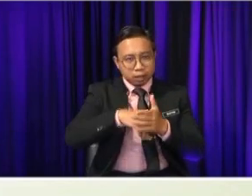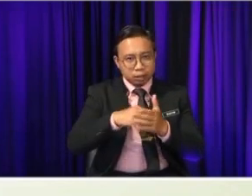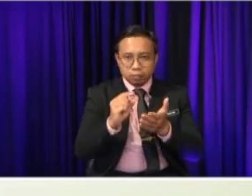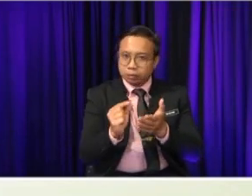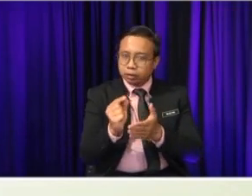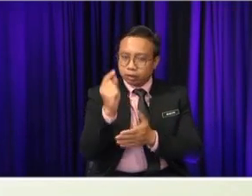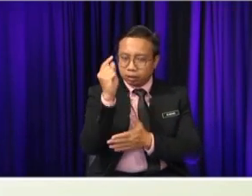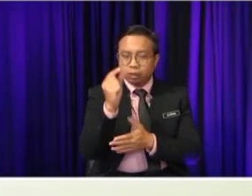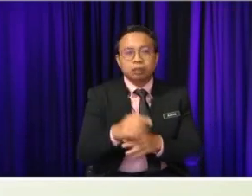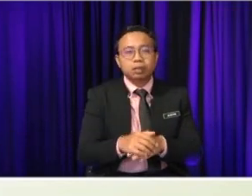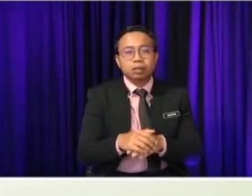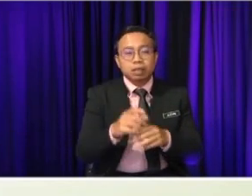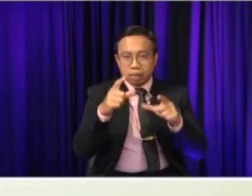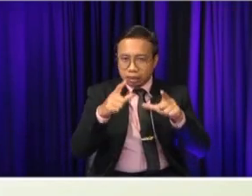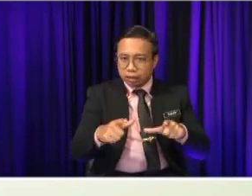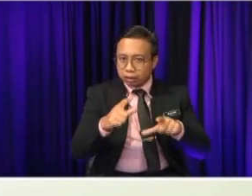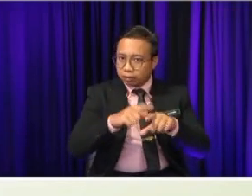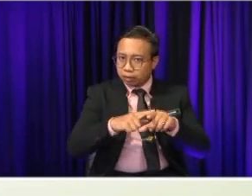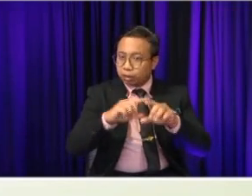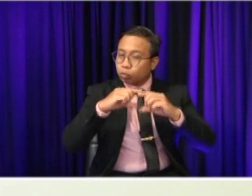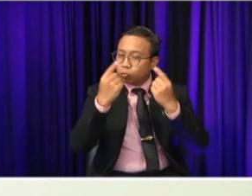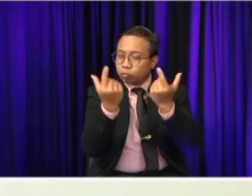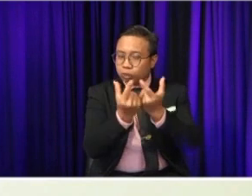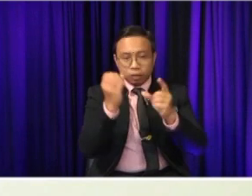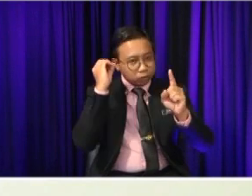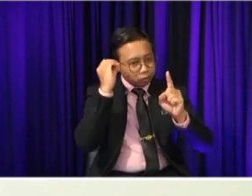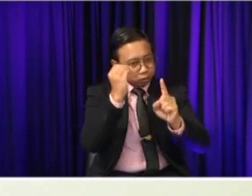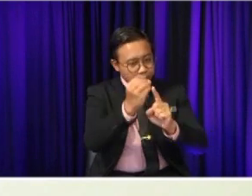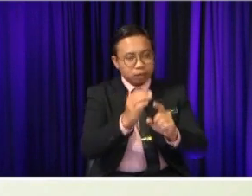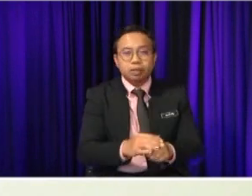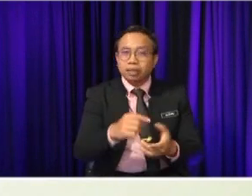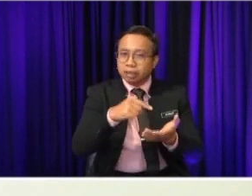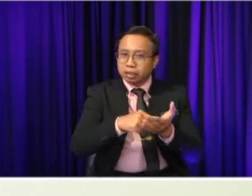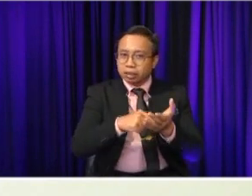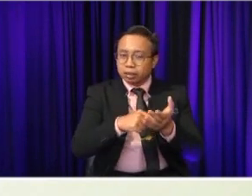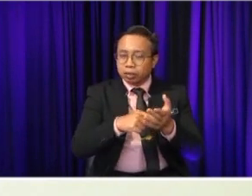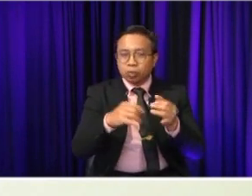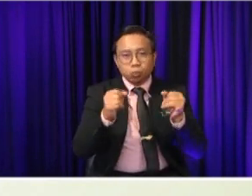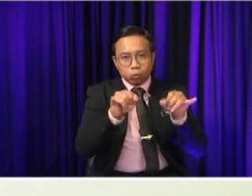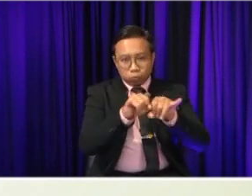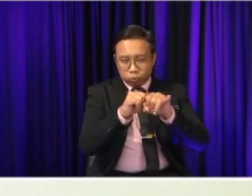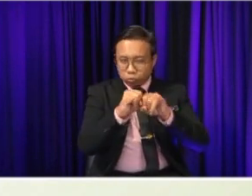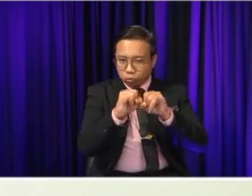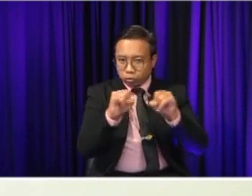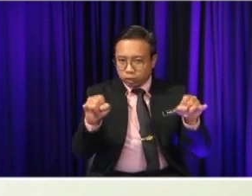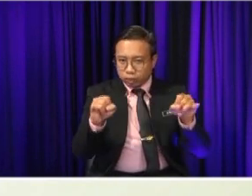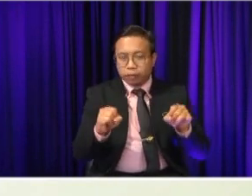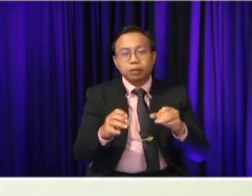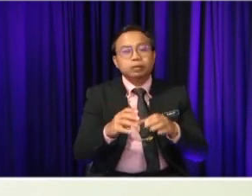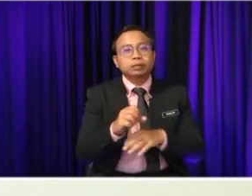diletakkan di kawasan kumpulan sasaran dan yang ini adalah ukuran size dia yang